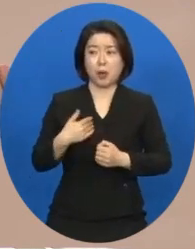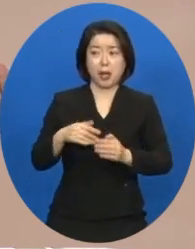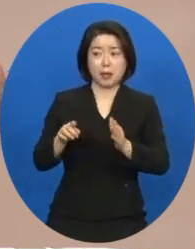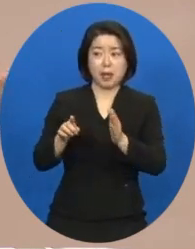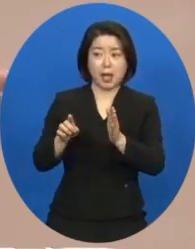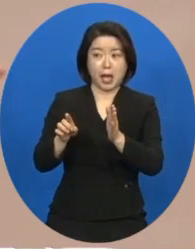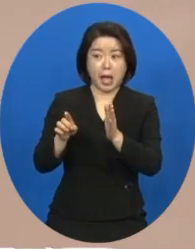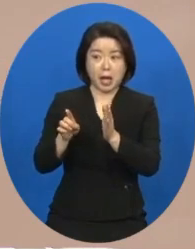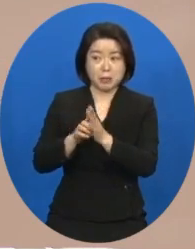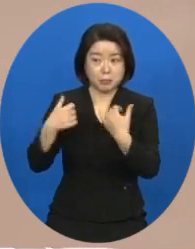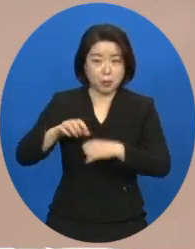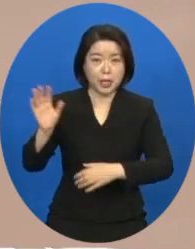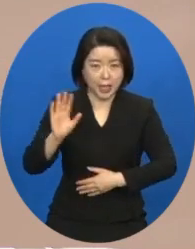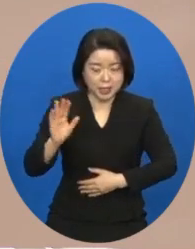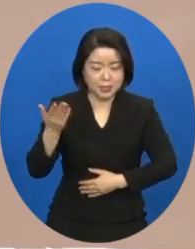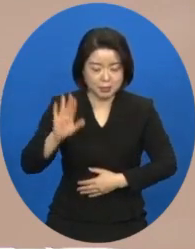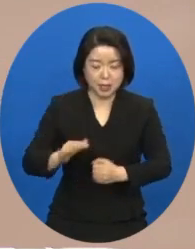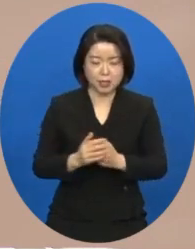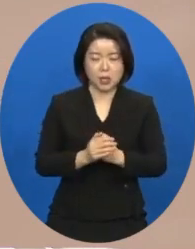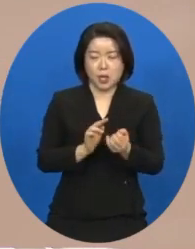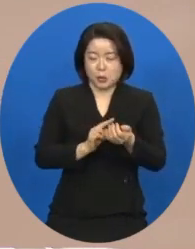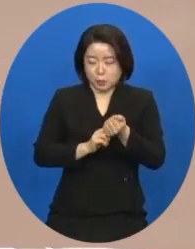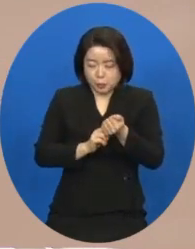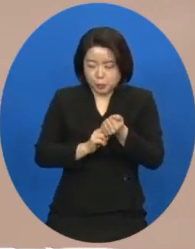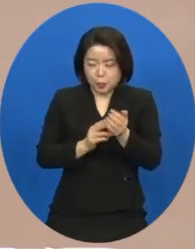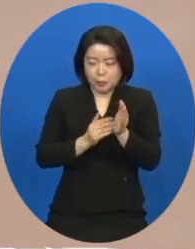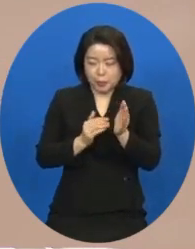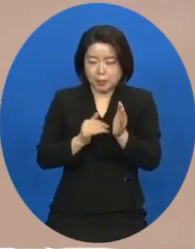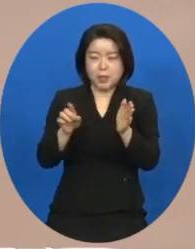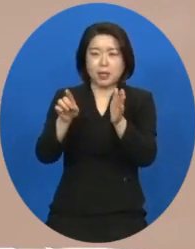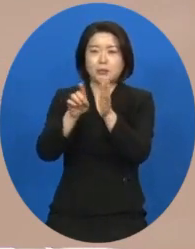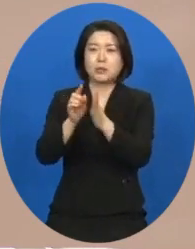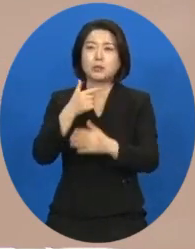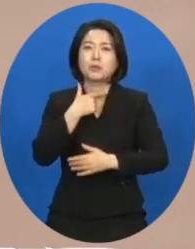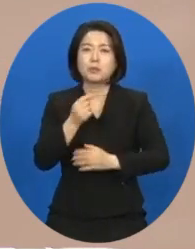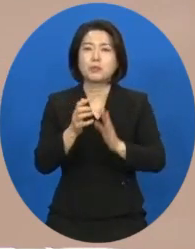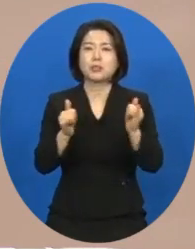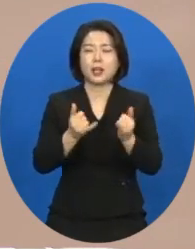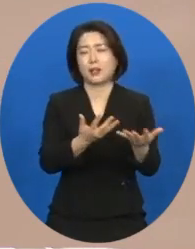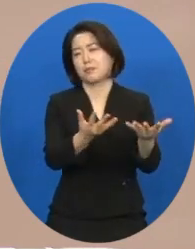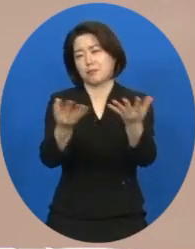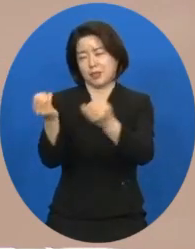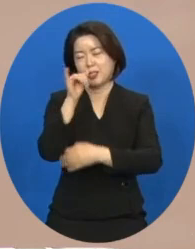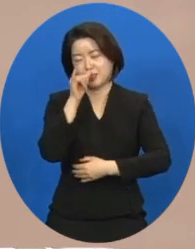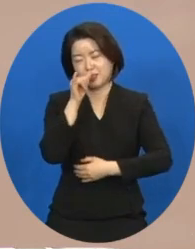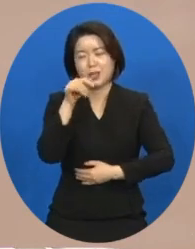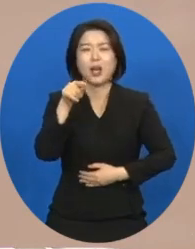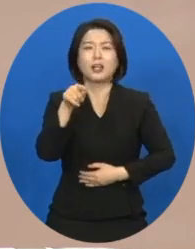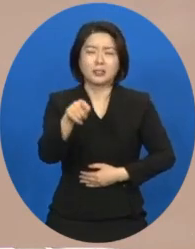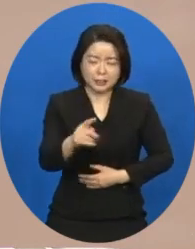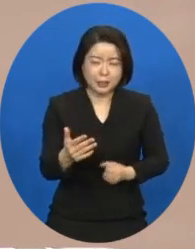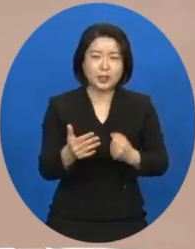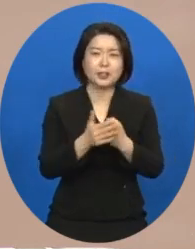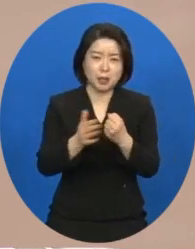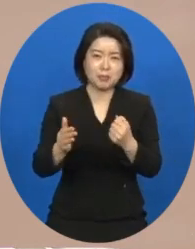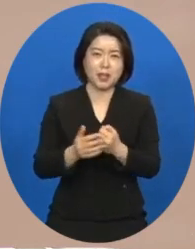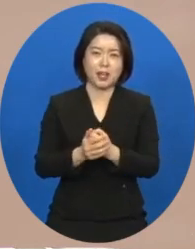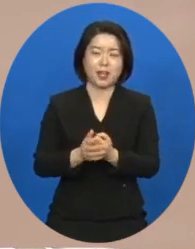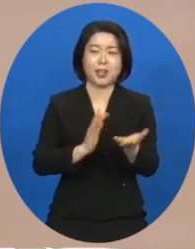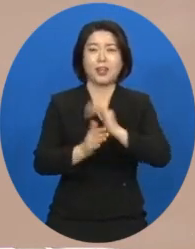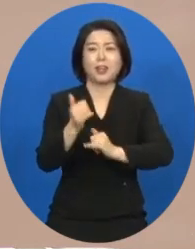아닌데 그냥 숨어서 예수 믿으려고 하는 분들이 많아요. 그것 때문에 예수님을